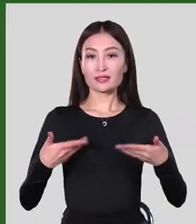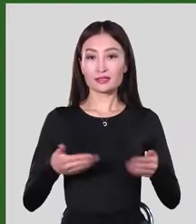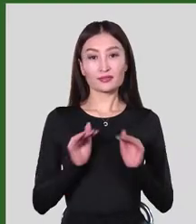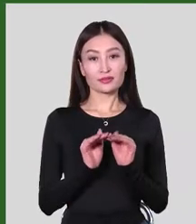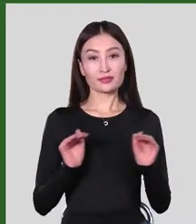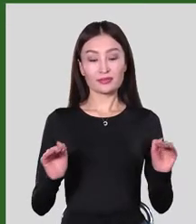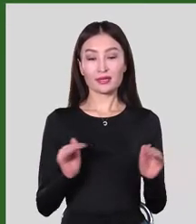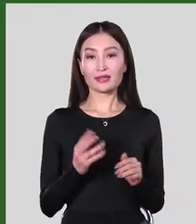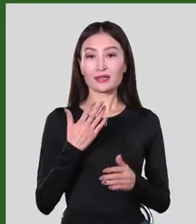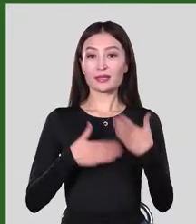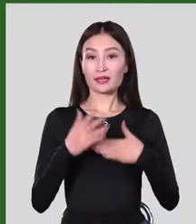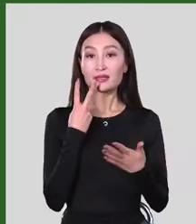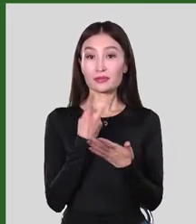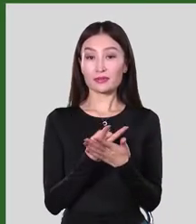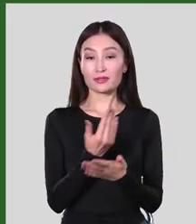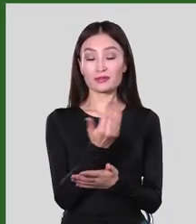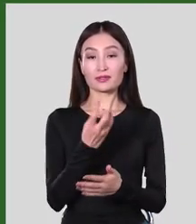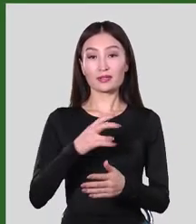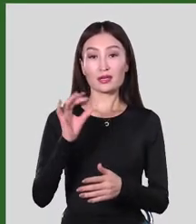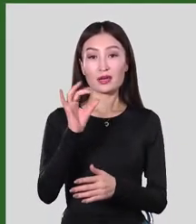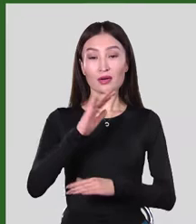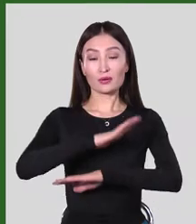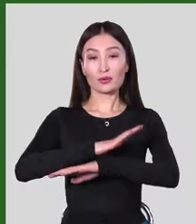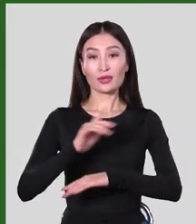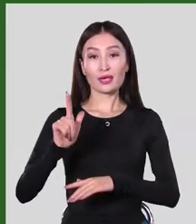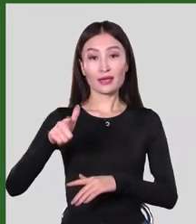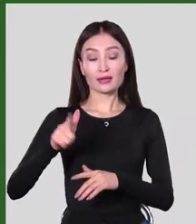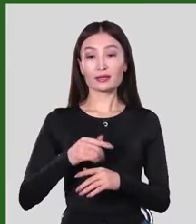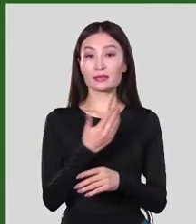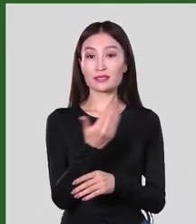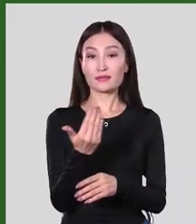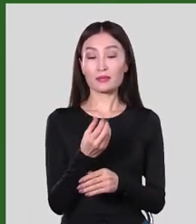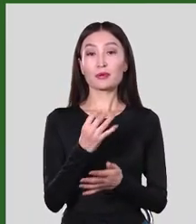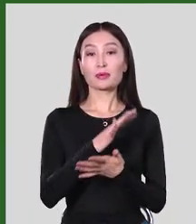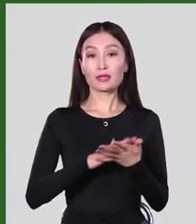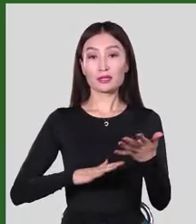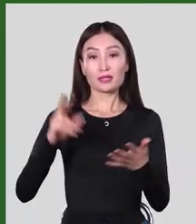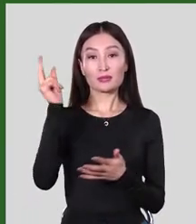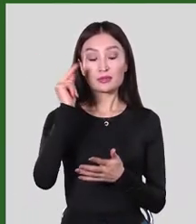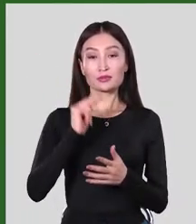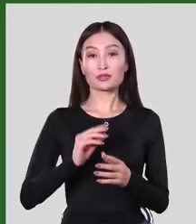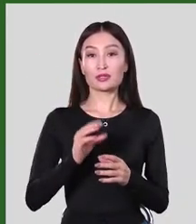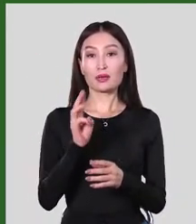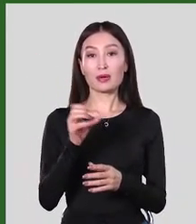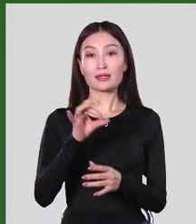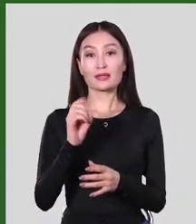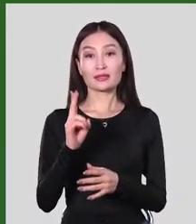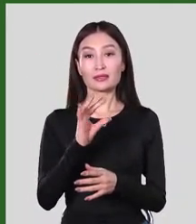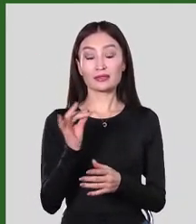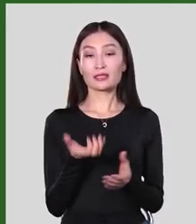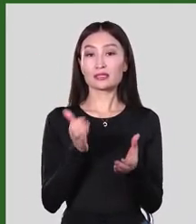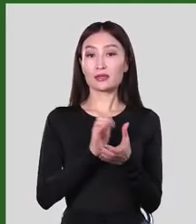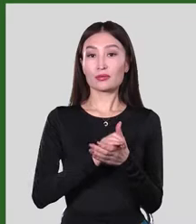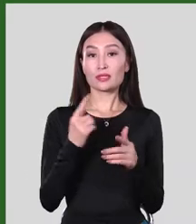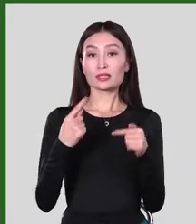Здравствуйте, ребята! Я рада приветствовать вас на уроке географии. Мы с вами продолжаем изучать материки, знакомиться